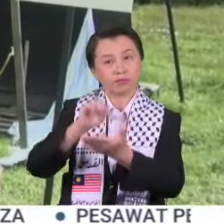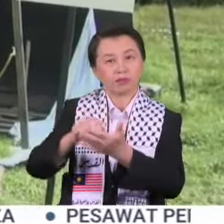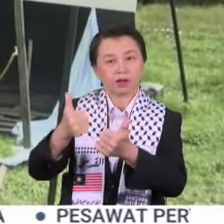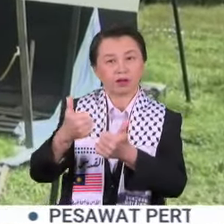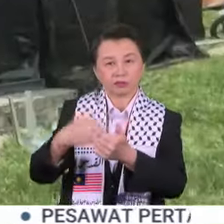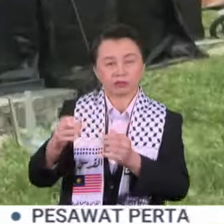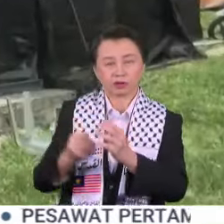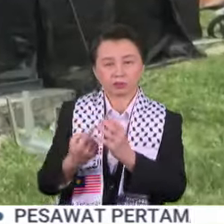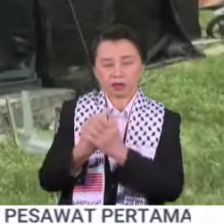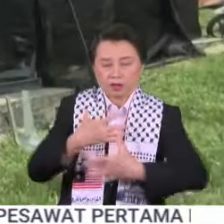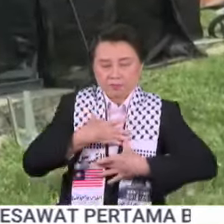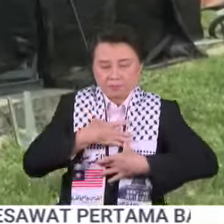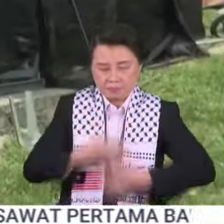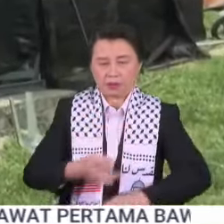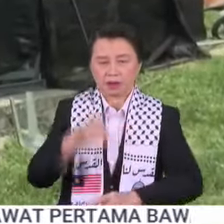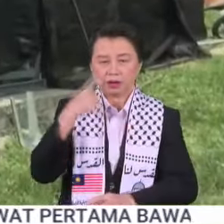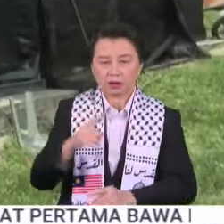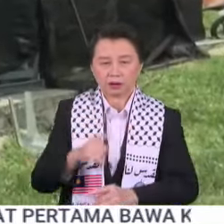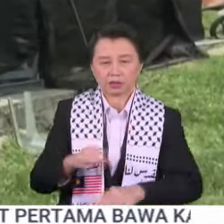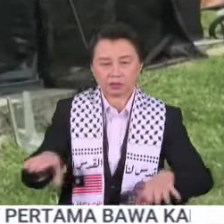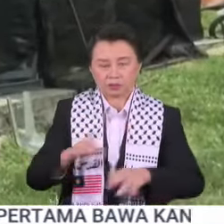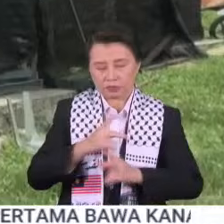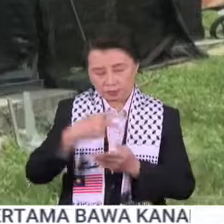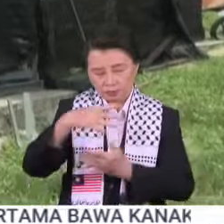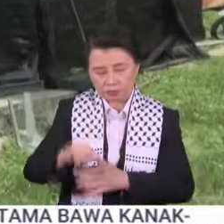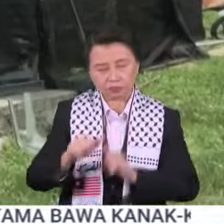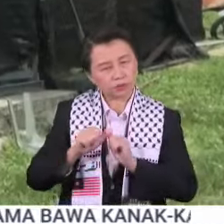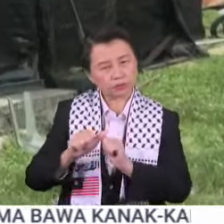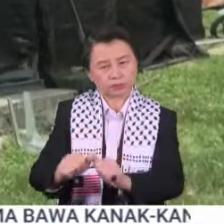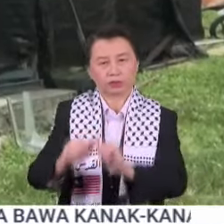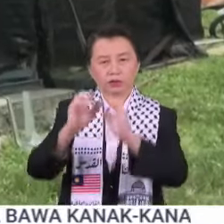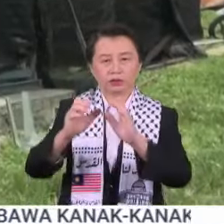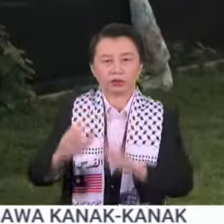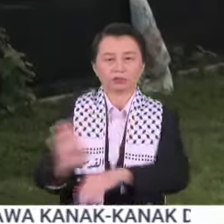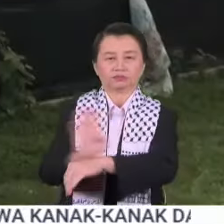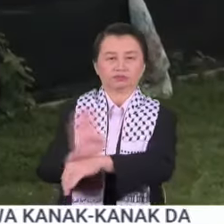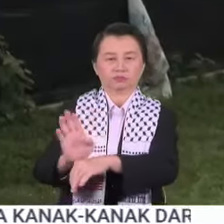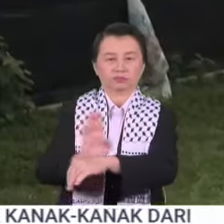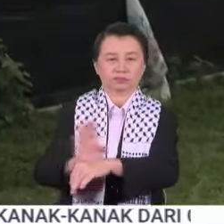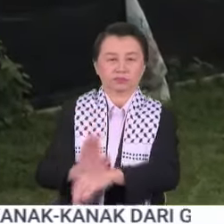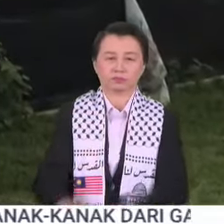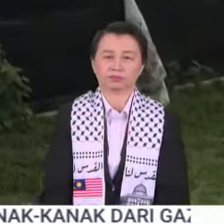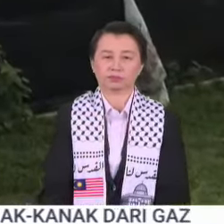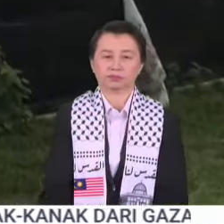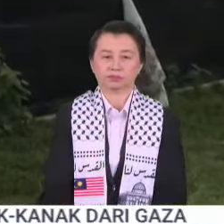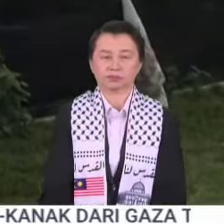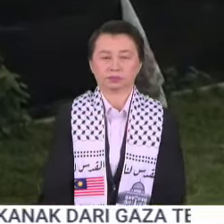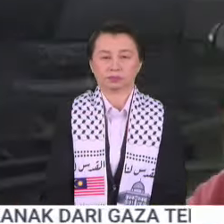telah menimbulkan minatnya untuk menjalankan projek tersebut secara komersial.